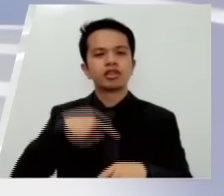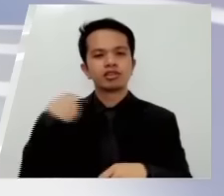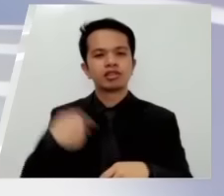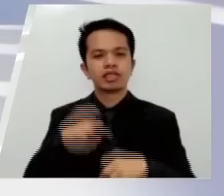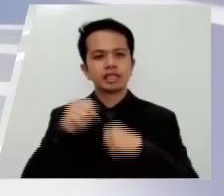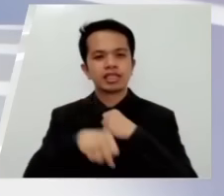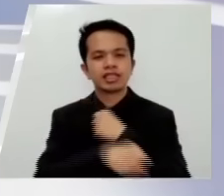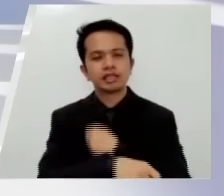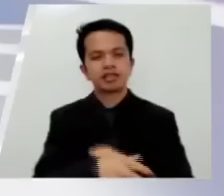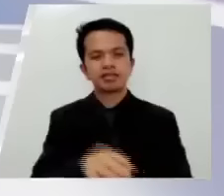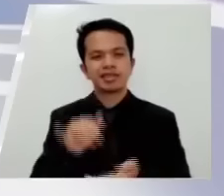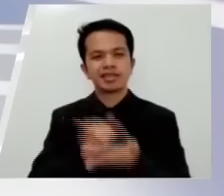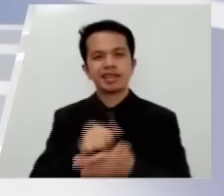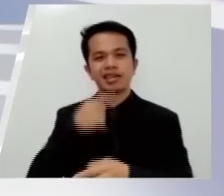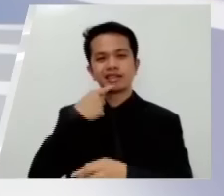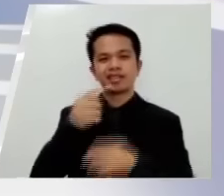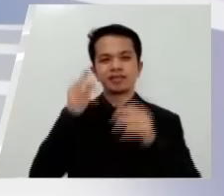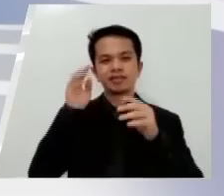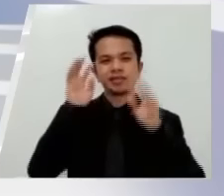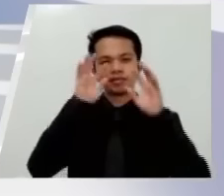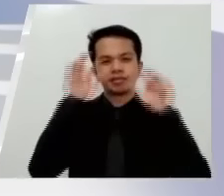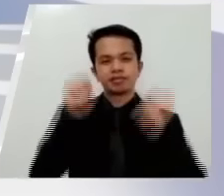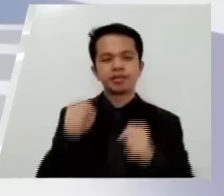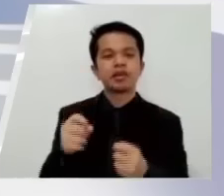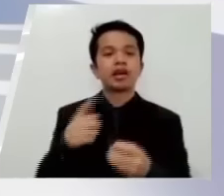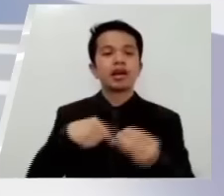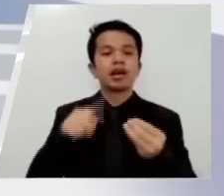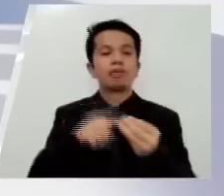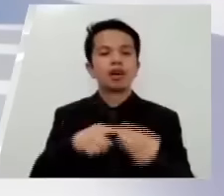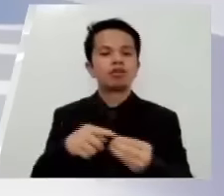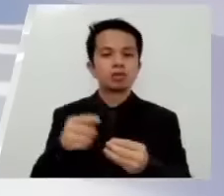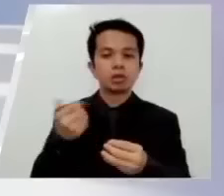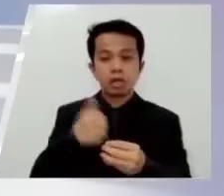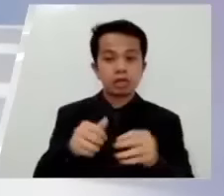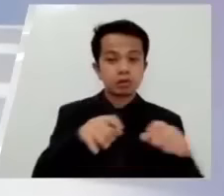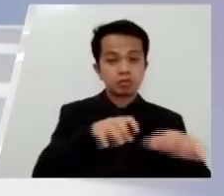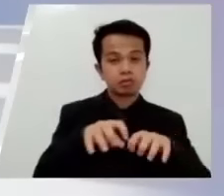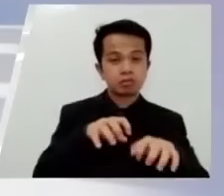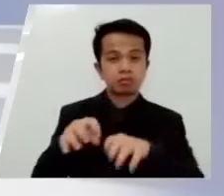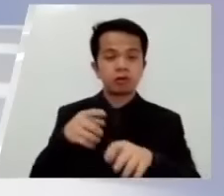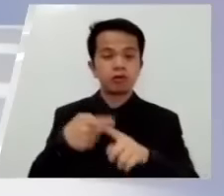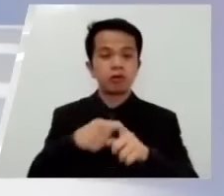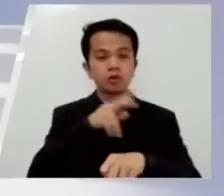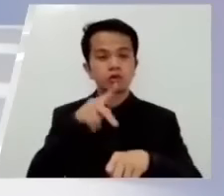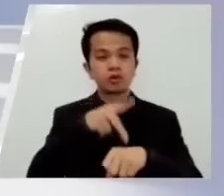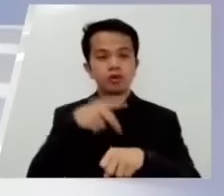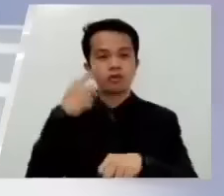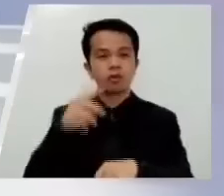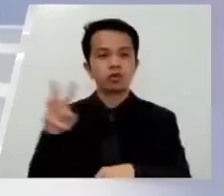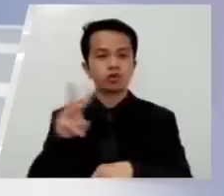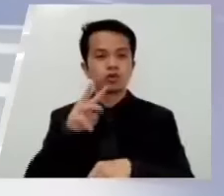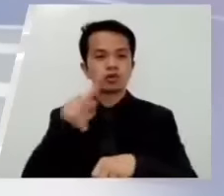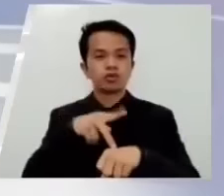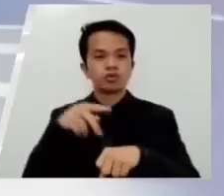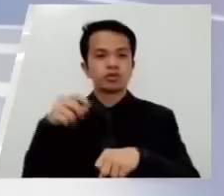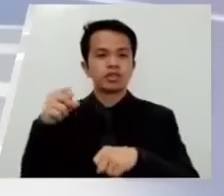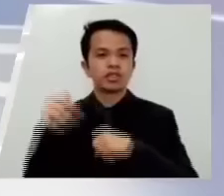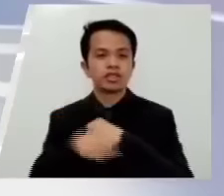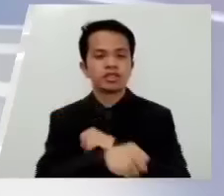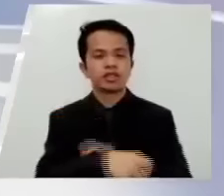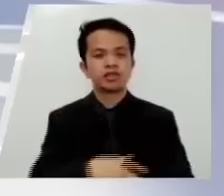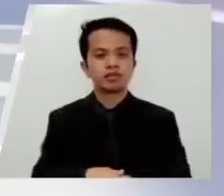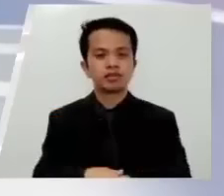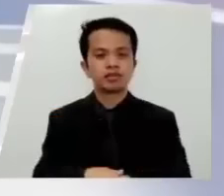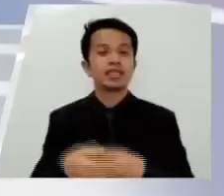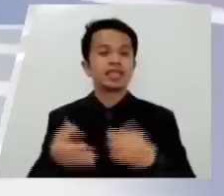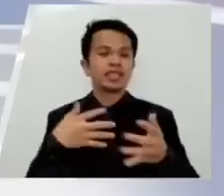foreign minister ng matano, kaugnay ng mga aksyon ng China sa Pilipinas sa West Philippine Sea at South China Sea. Sa gitna ng